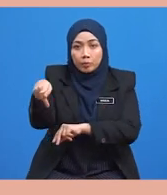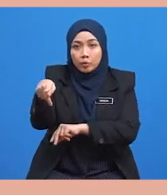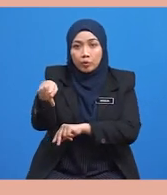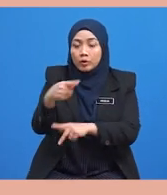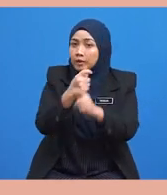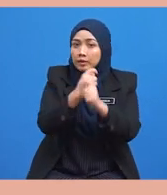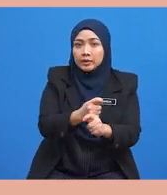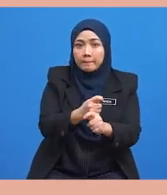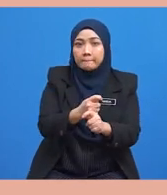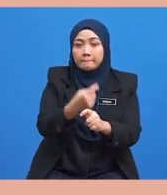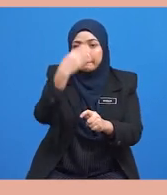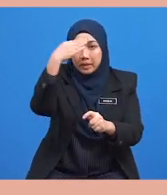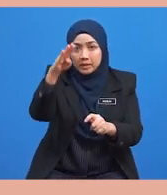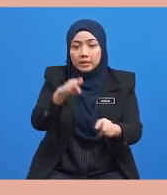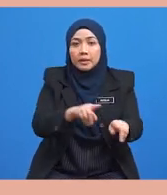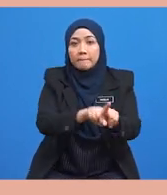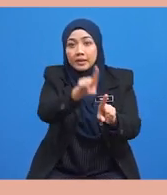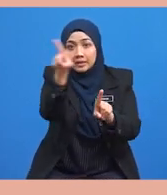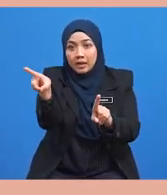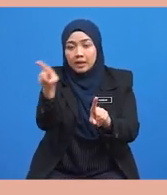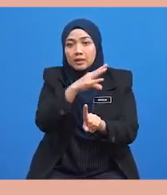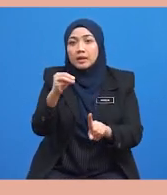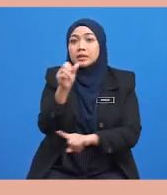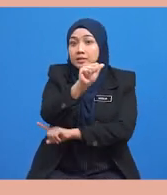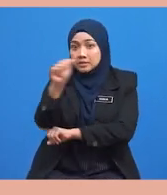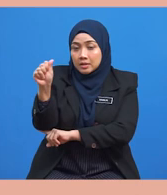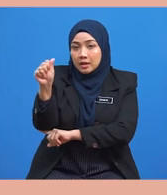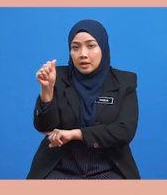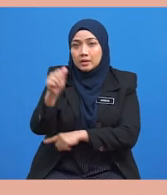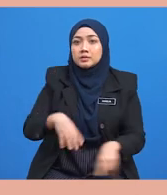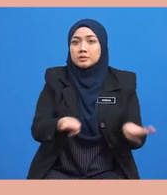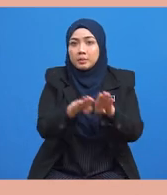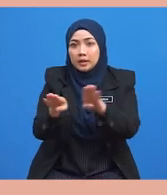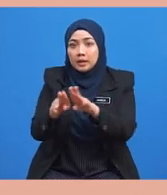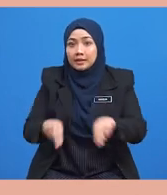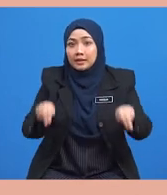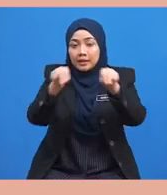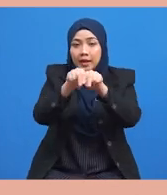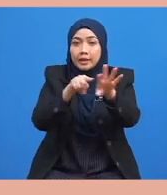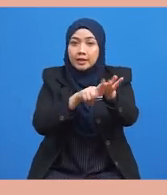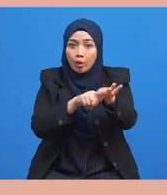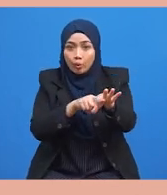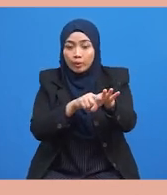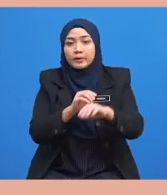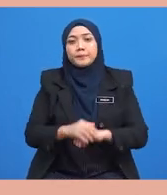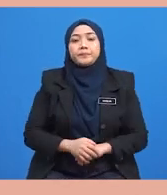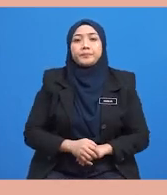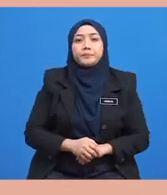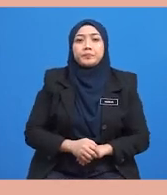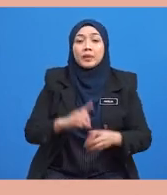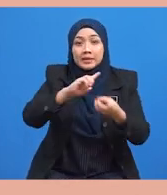sebagai nilai bagi batang, manakala nilai sa ditetapkan sebagai nilai bagi daun. Perlu